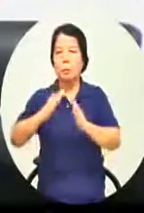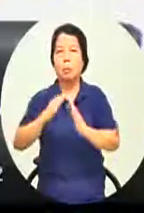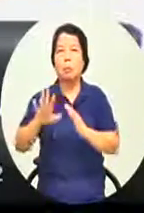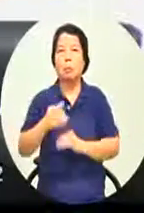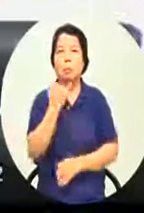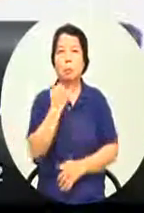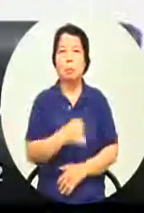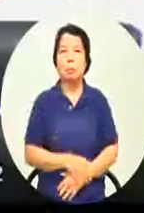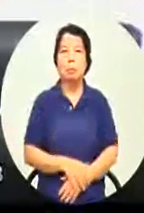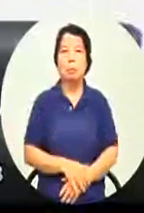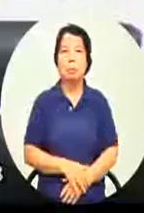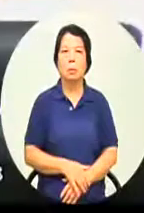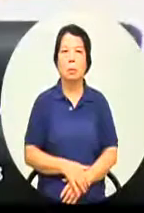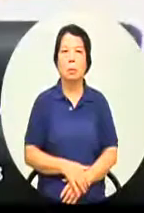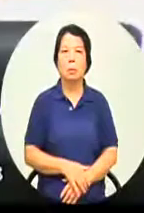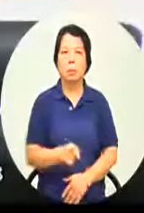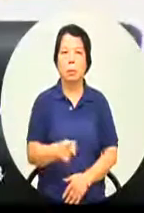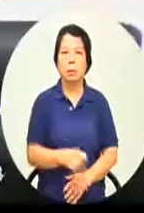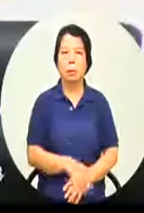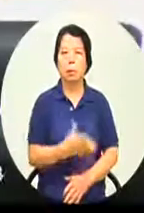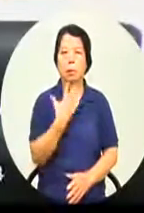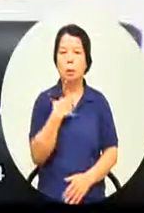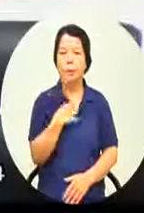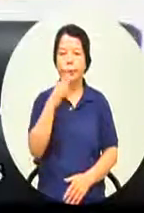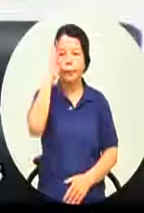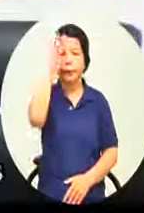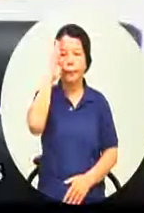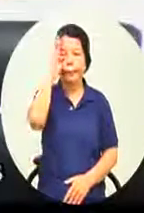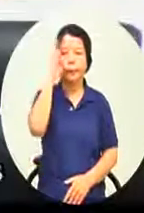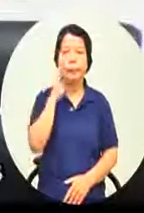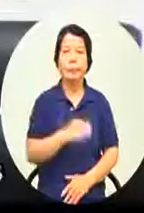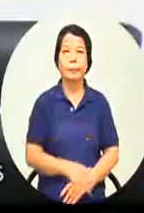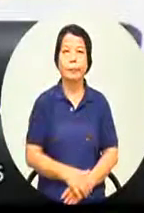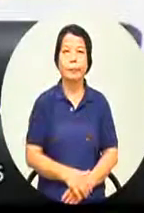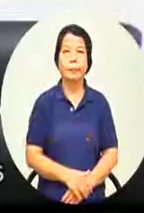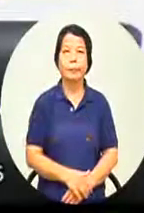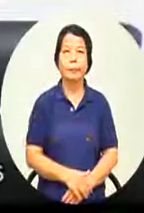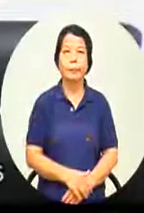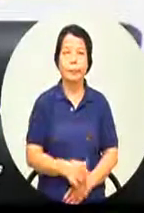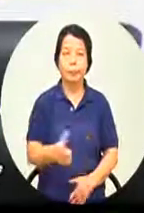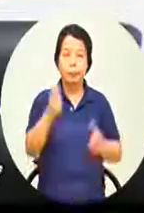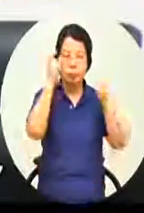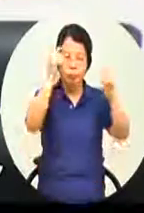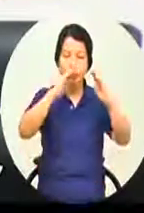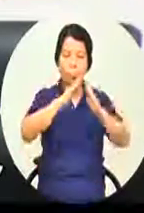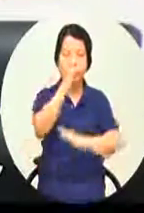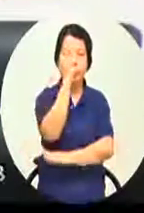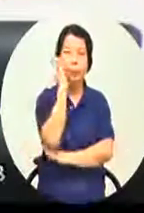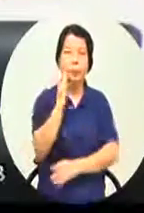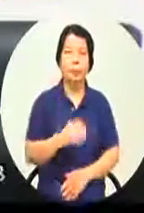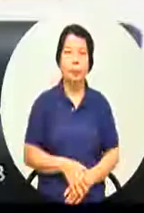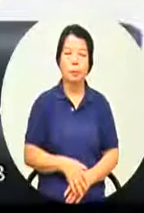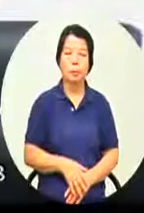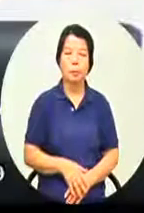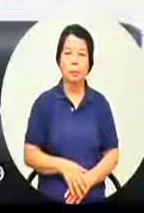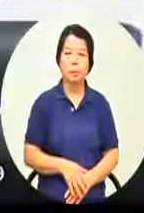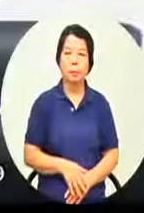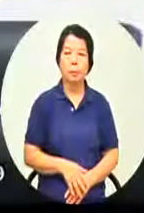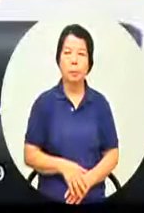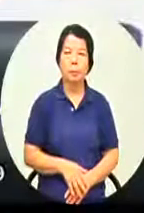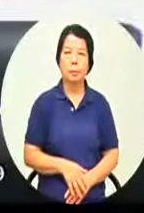那这个是一个非常荒谬的事情，当高雄市政府一方面告诉我们